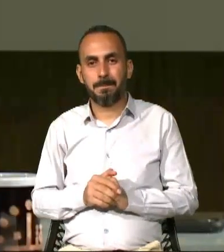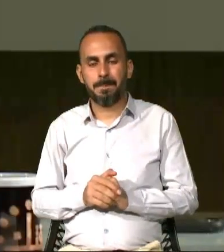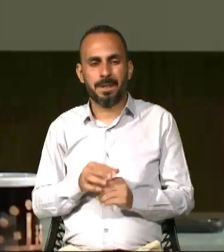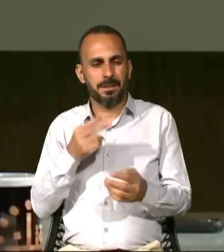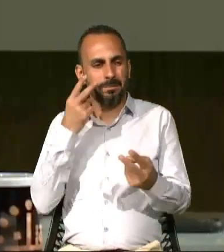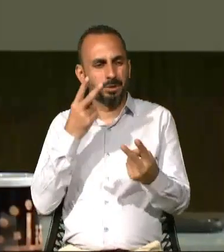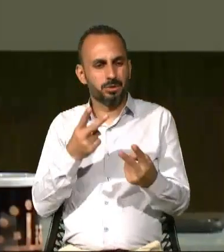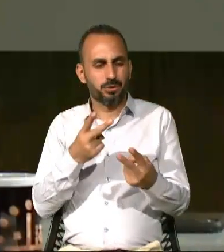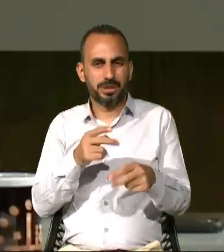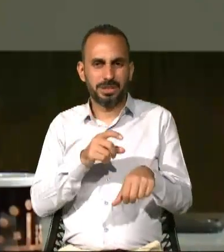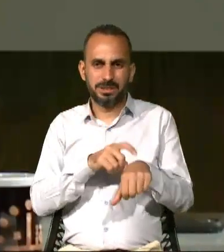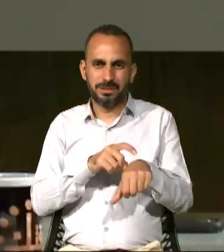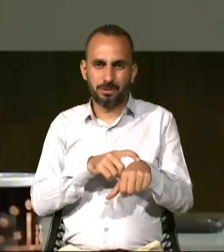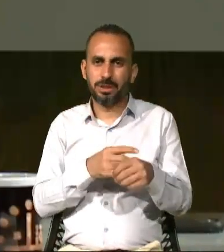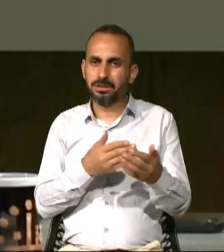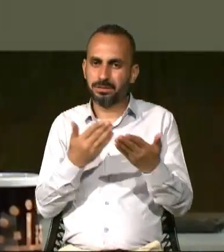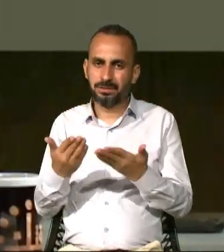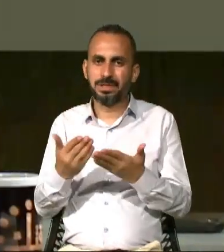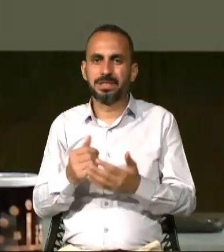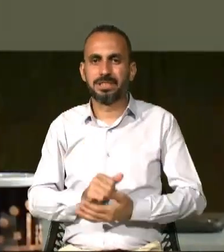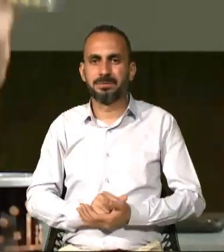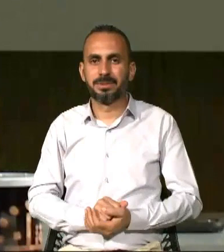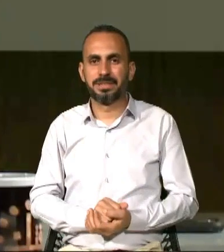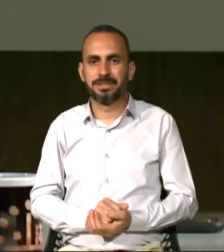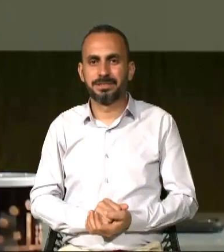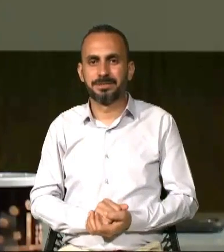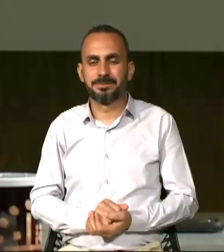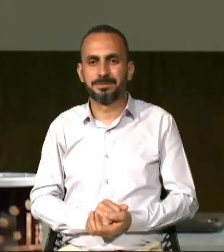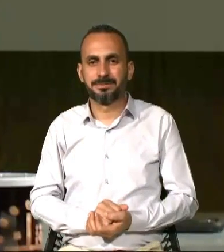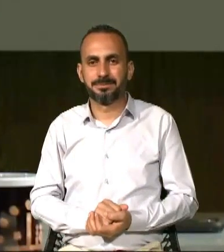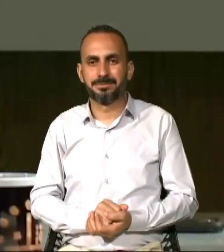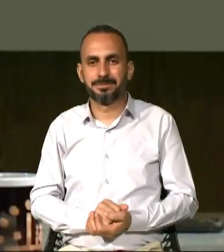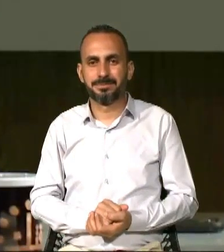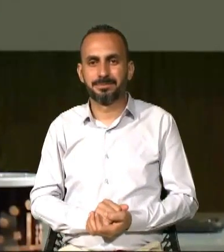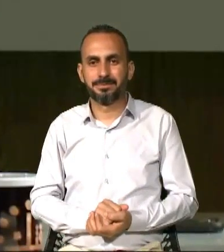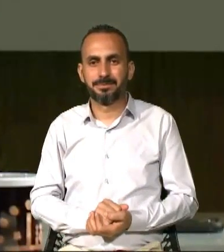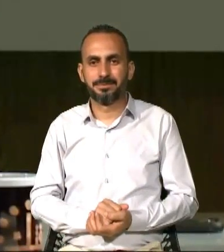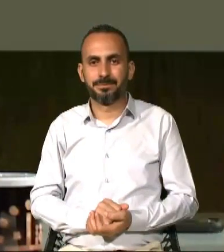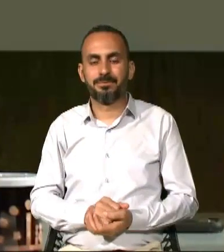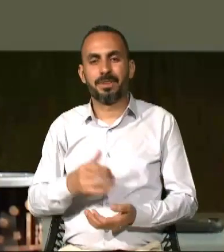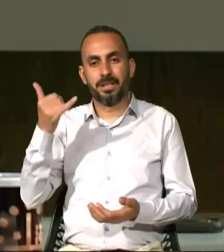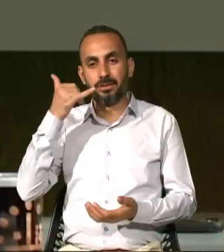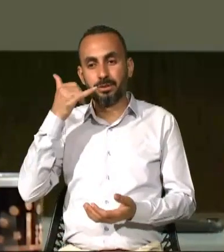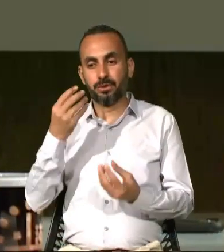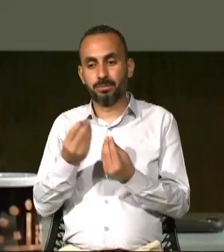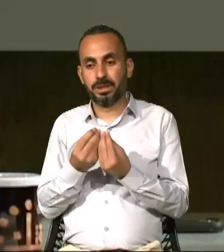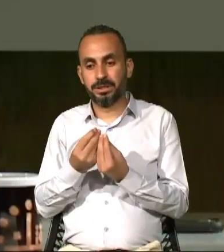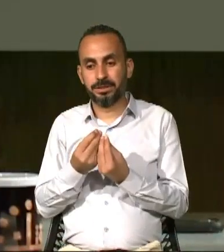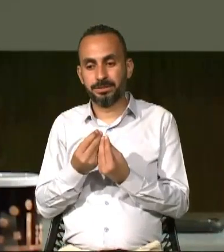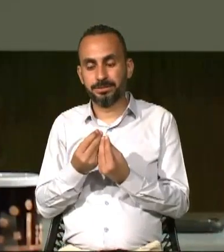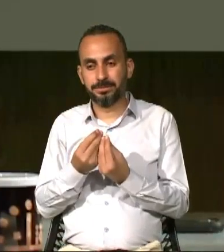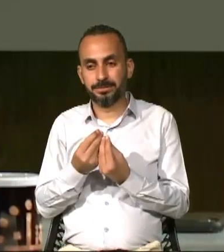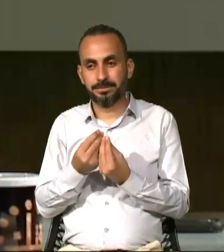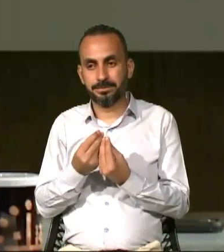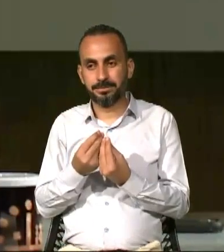زحمة. هنتكلم عن قد ما يدينا. هشوفك مرة تانية. مستمتعين. ماشي. الو ناخد تليفون معانا. الو.